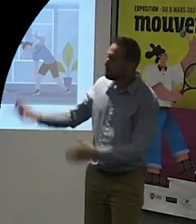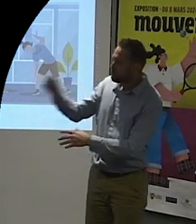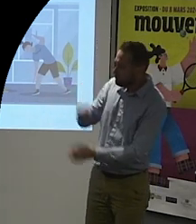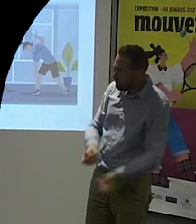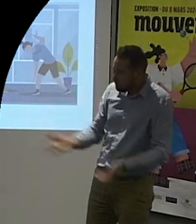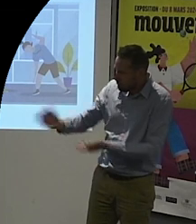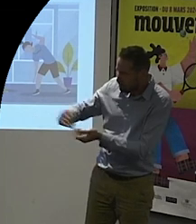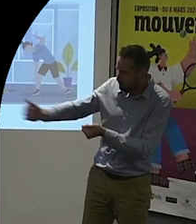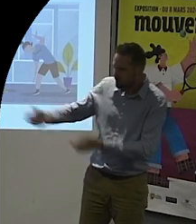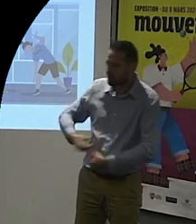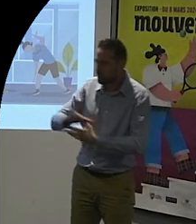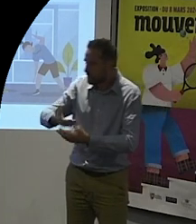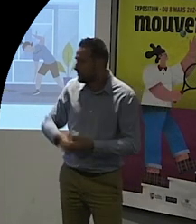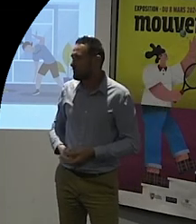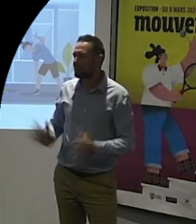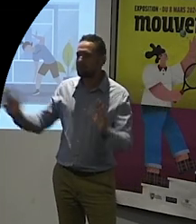Pierre.